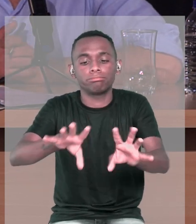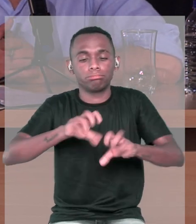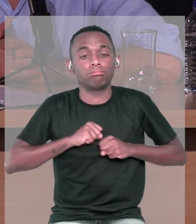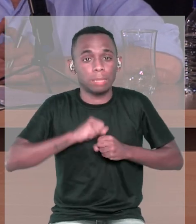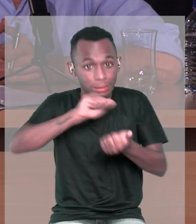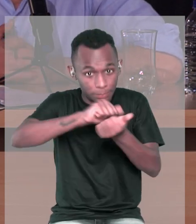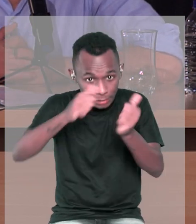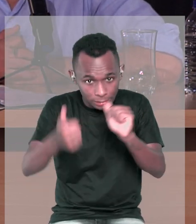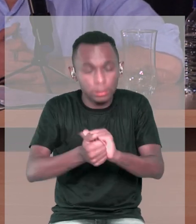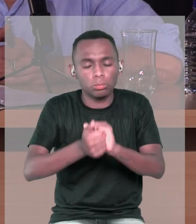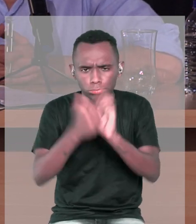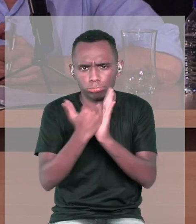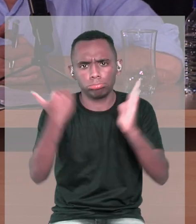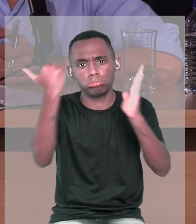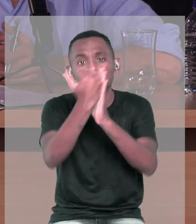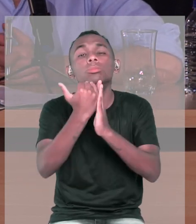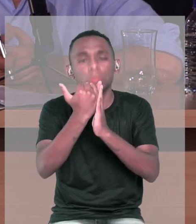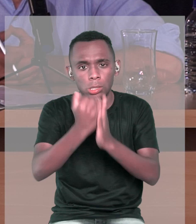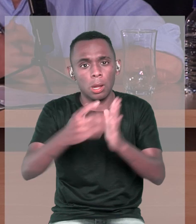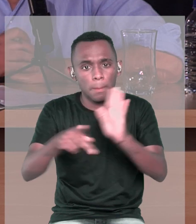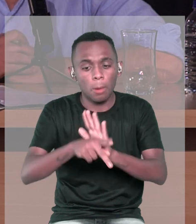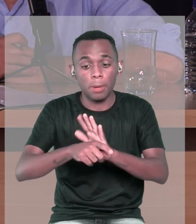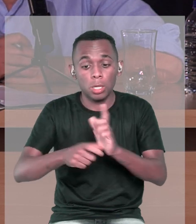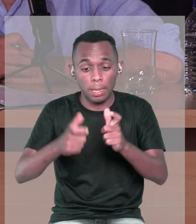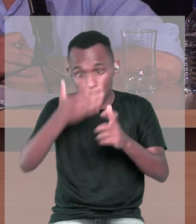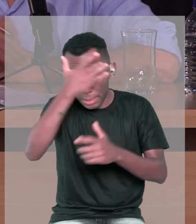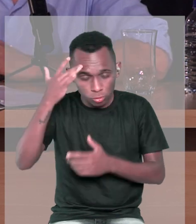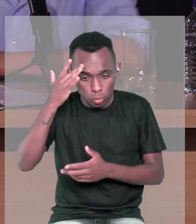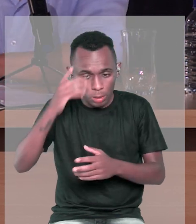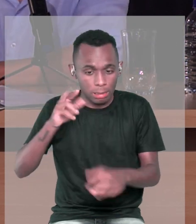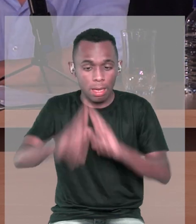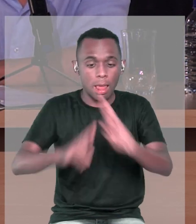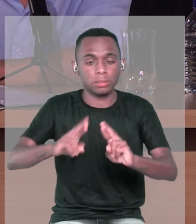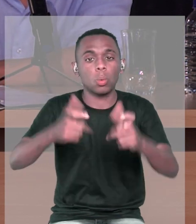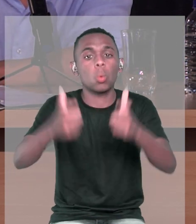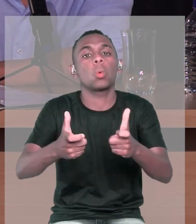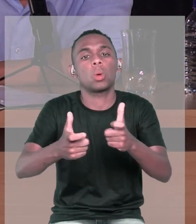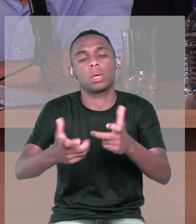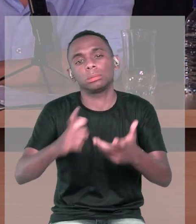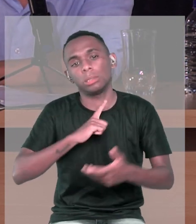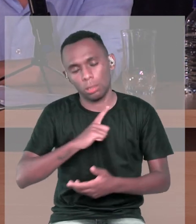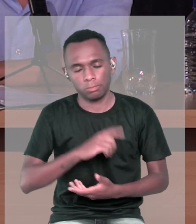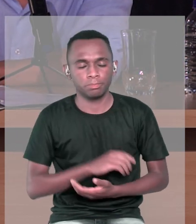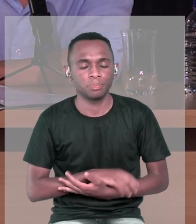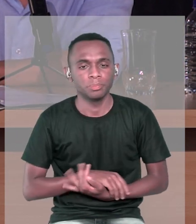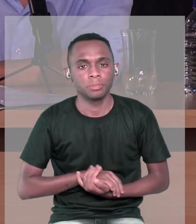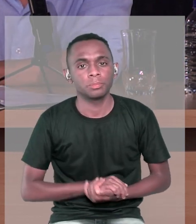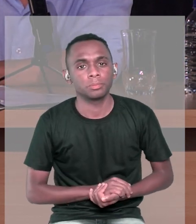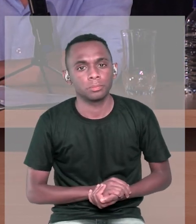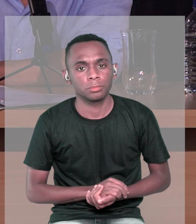co-apropriação máxima e ótima do ser com o meio ambiente. Voilà, ça c'est pour les